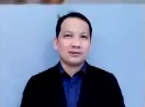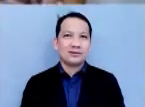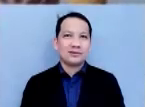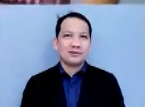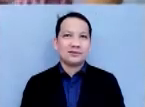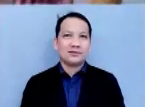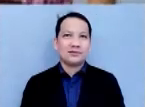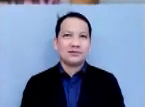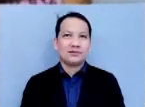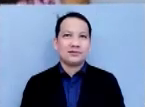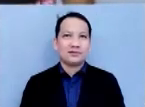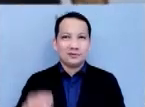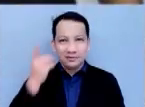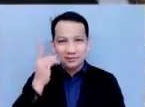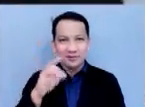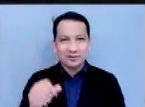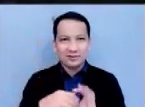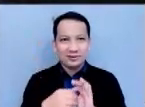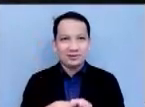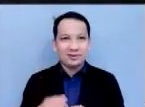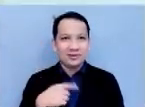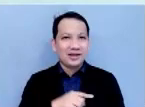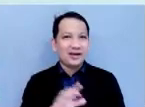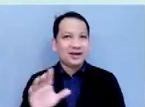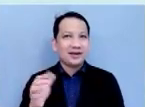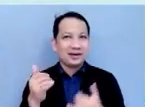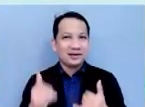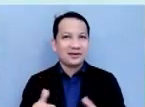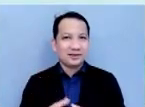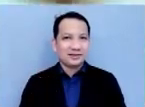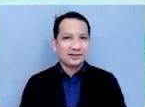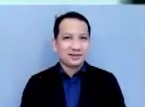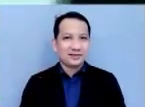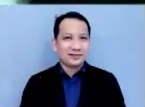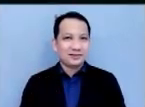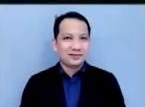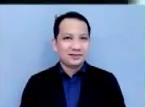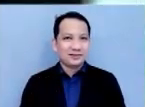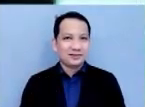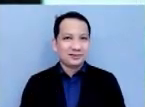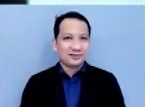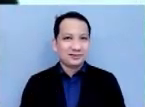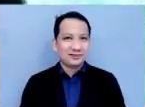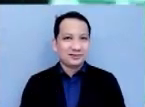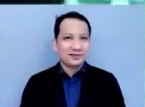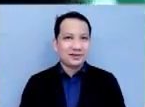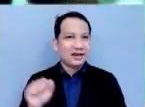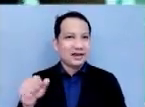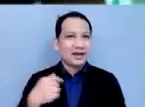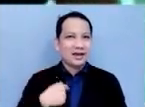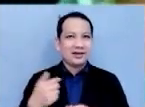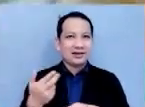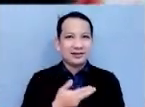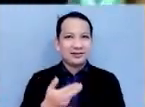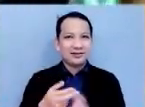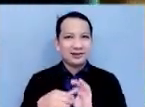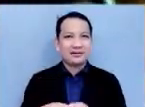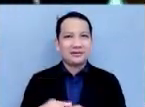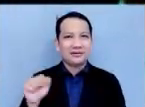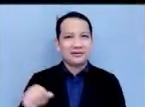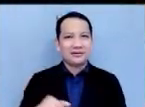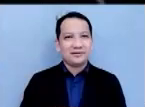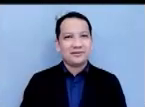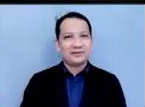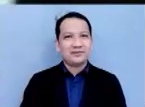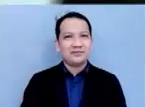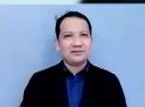Dave. Kumusta? Hey. How are you doing? Good, good, good. So, you're a regular client of Jake? Yes, I am. How long?